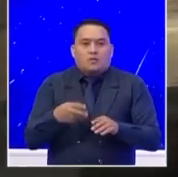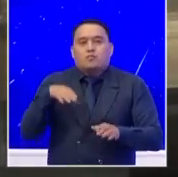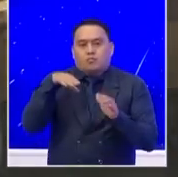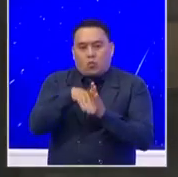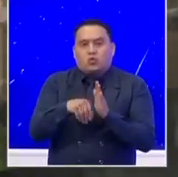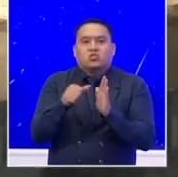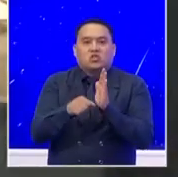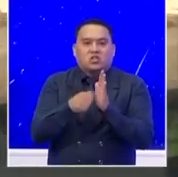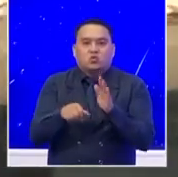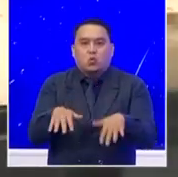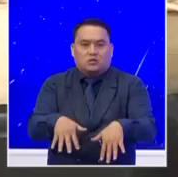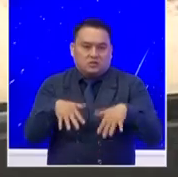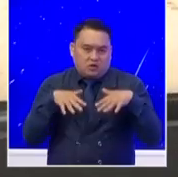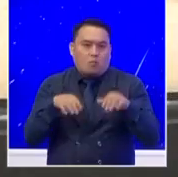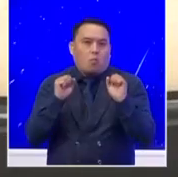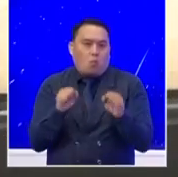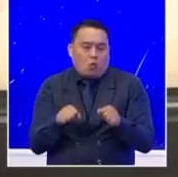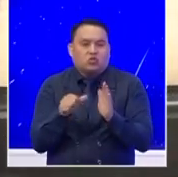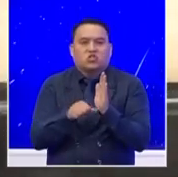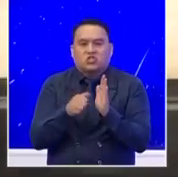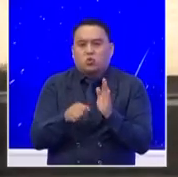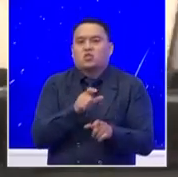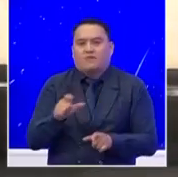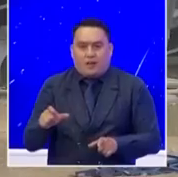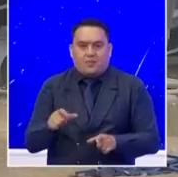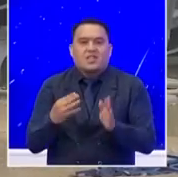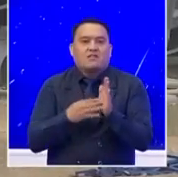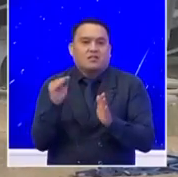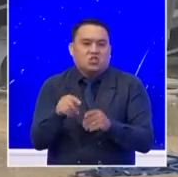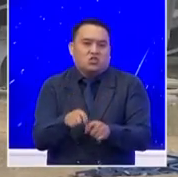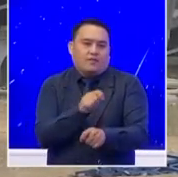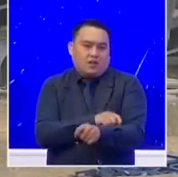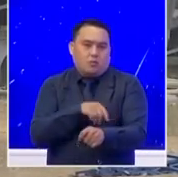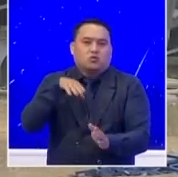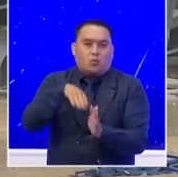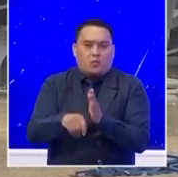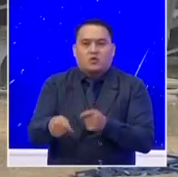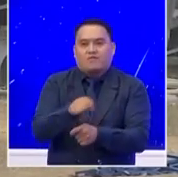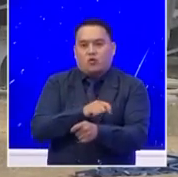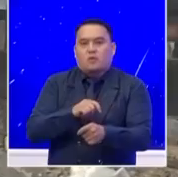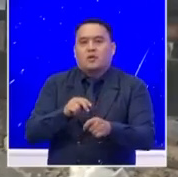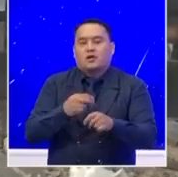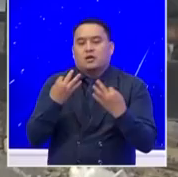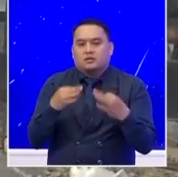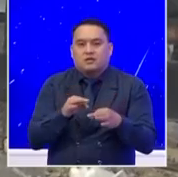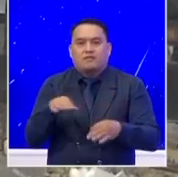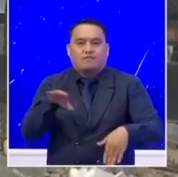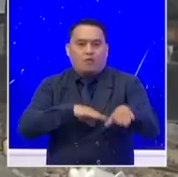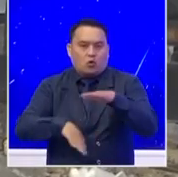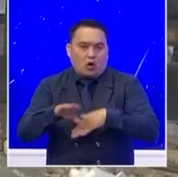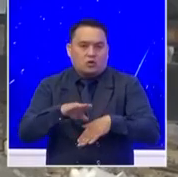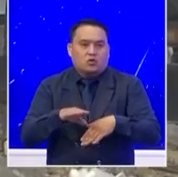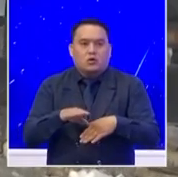разместиться до 600 зрителей. Площадь застройки сооружения занимает порядка 9000 квадратных метров. Федерация водных видов спорта Республики Казахстан